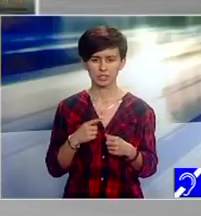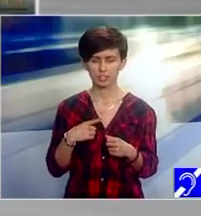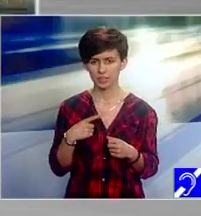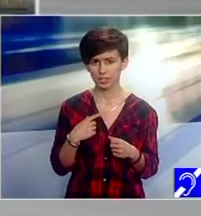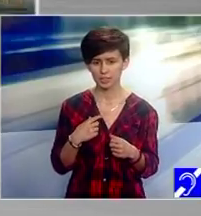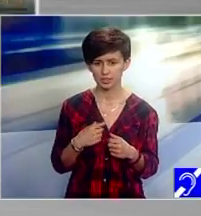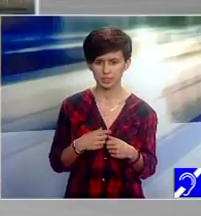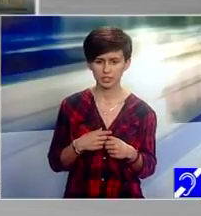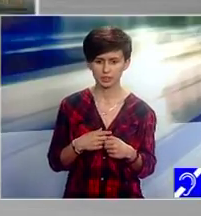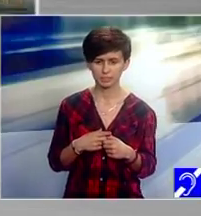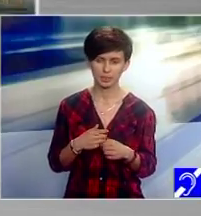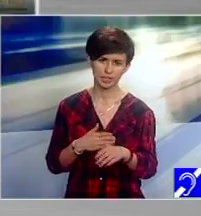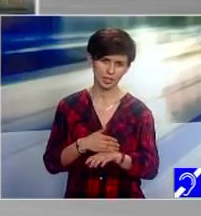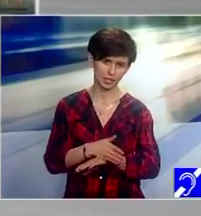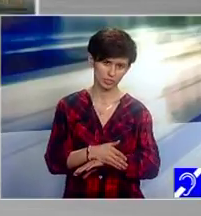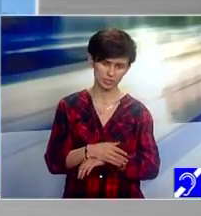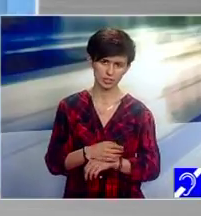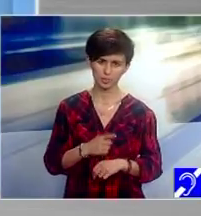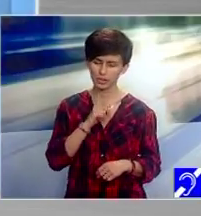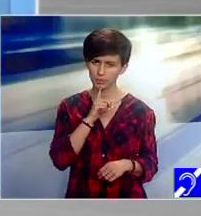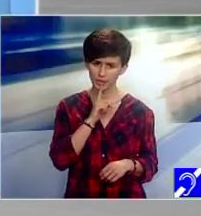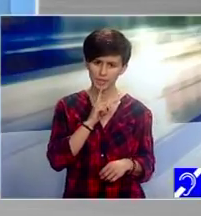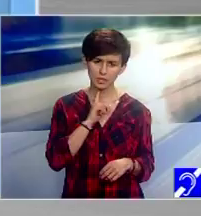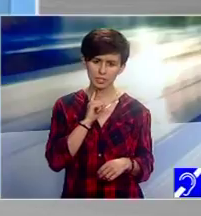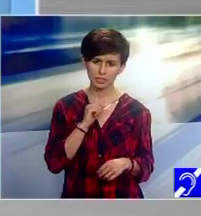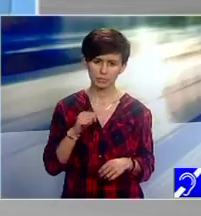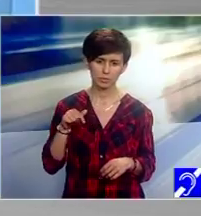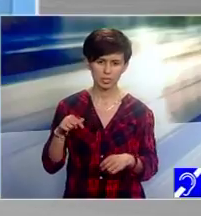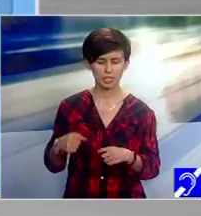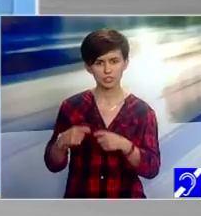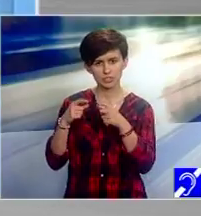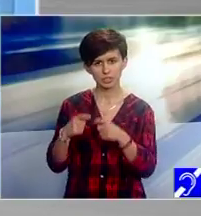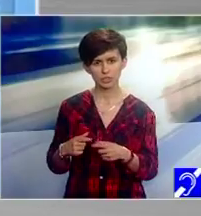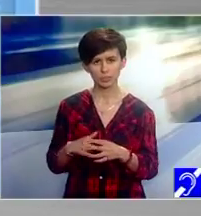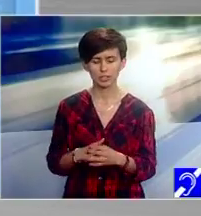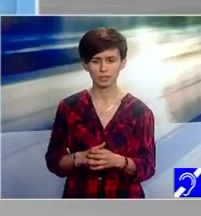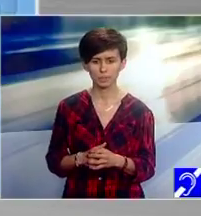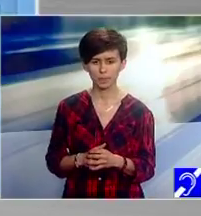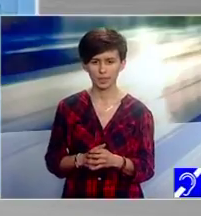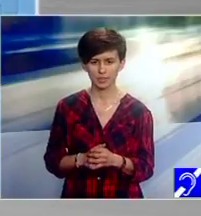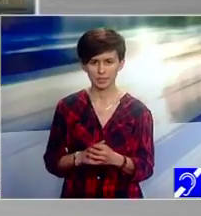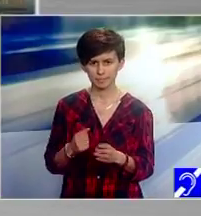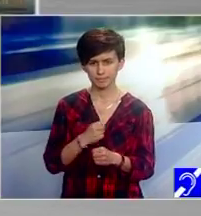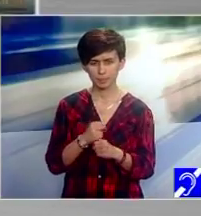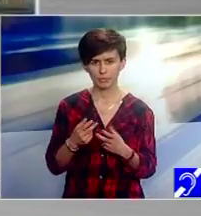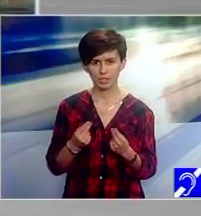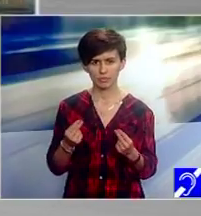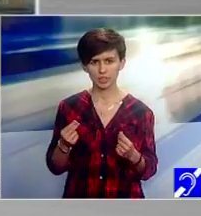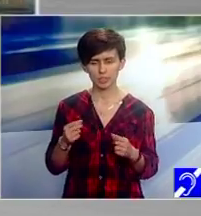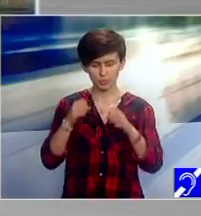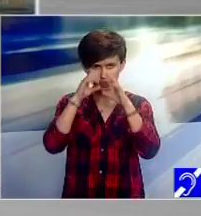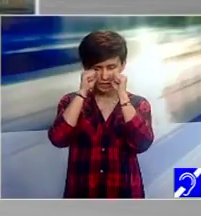mai accesibilă, ușoară în acest domeniu. Și foarte mulți